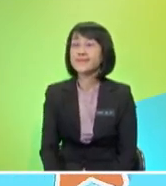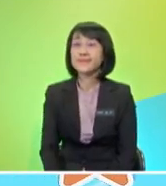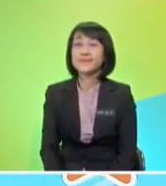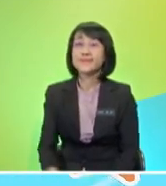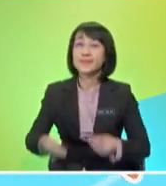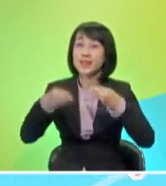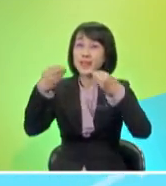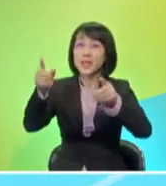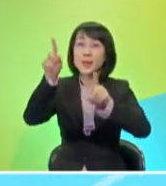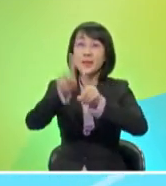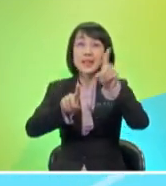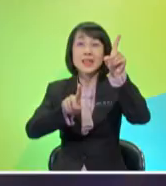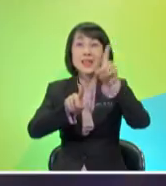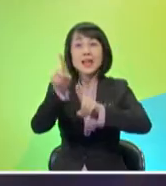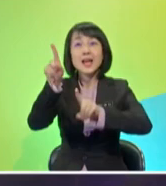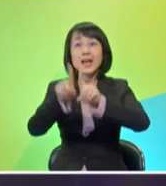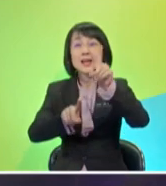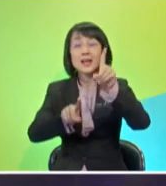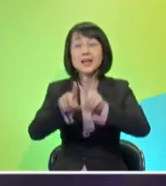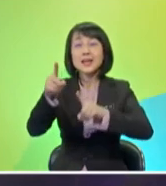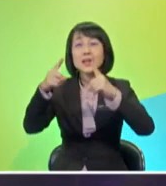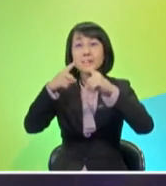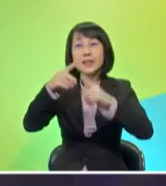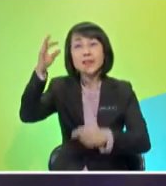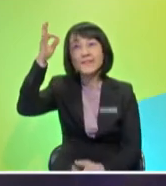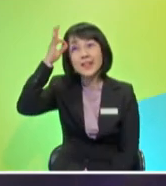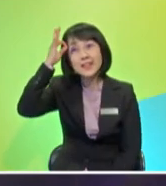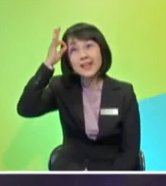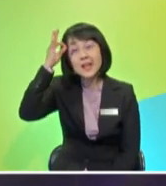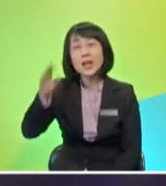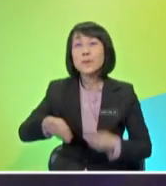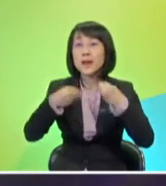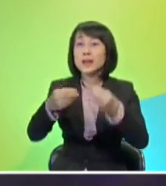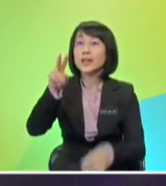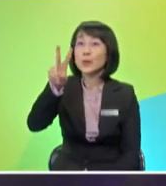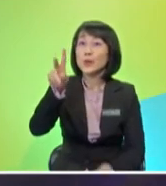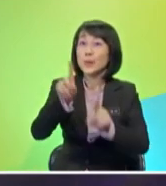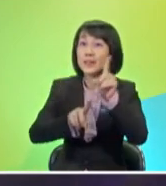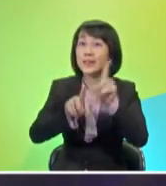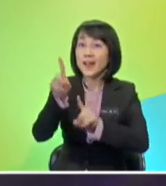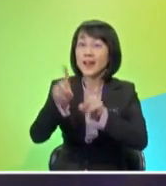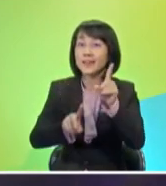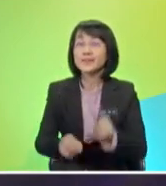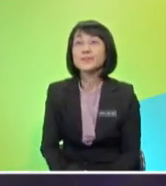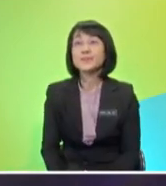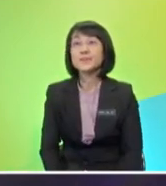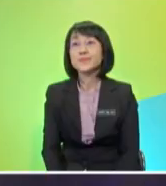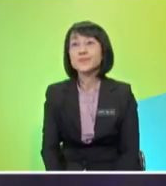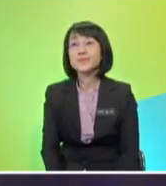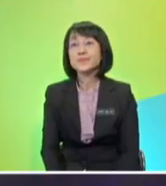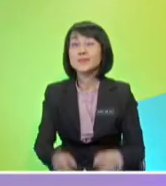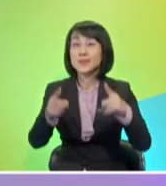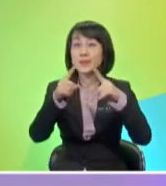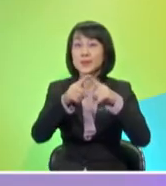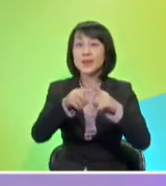ganjaran kepada adik Fatih? Untuk Fatih. Cikgu nak bagi 2 bintang lah. Boleh. Kemudian yang untuk adik-adik yang lain tu kita bagi 1